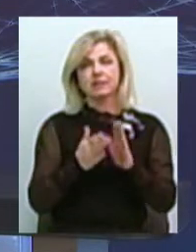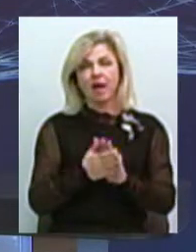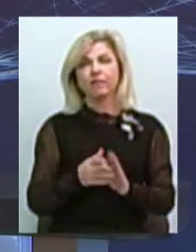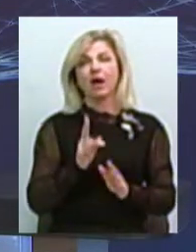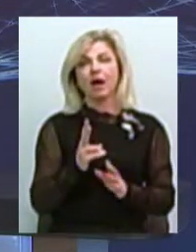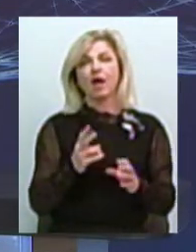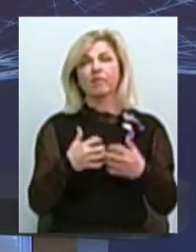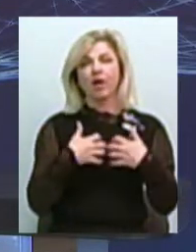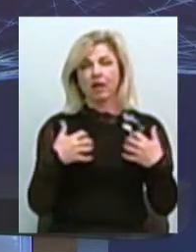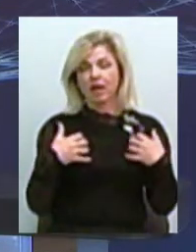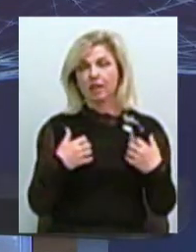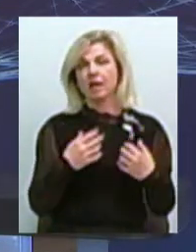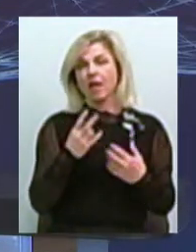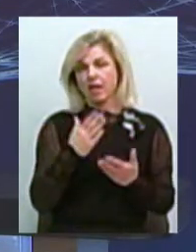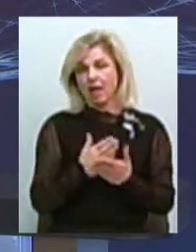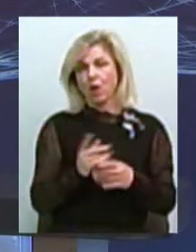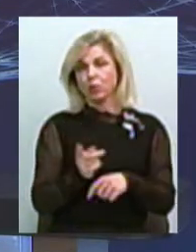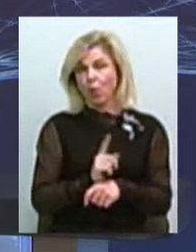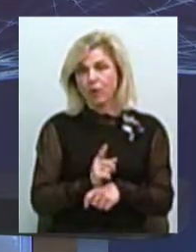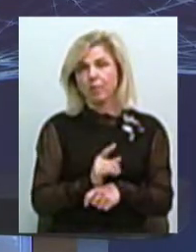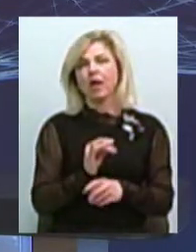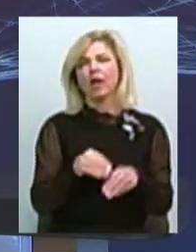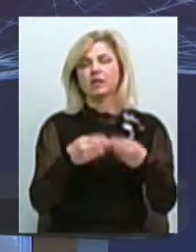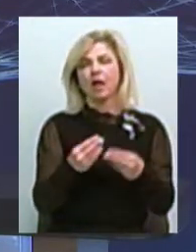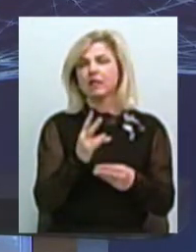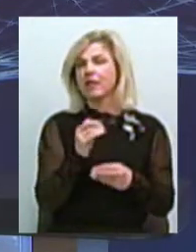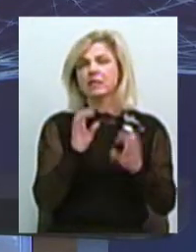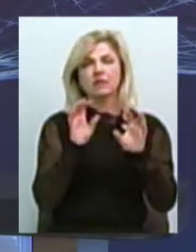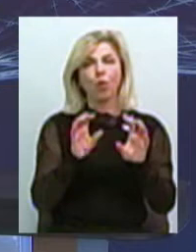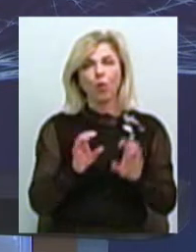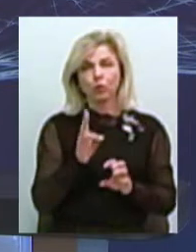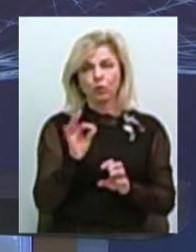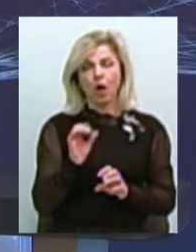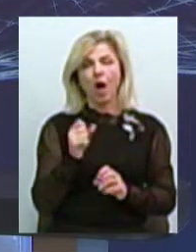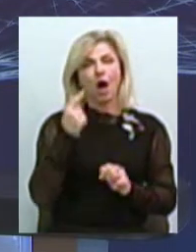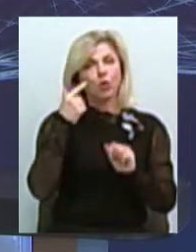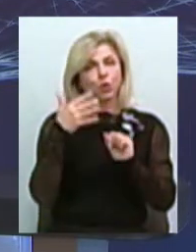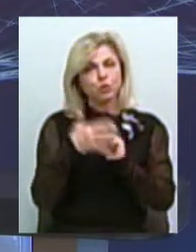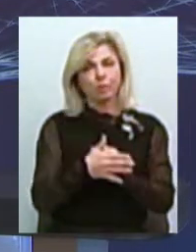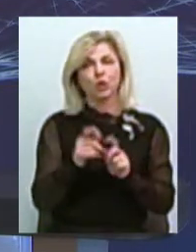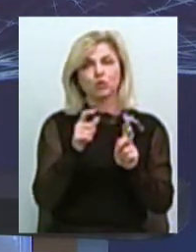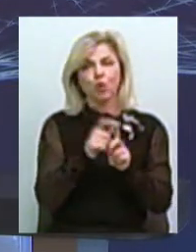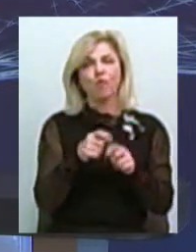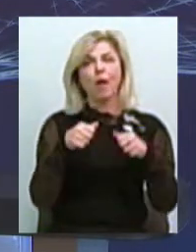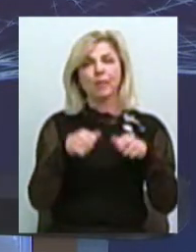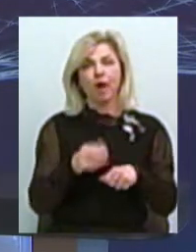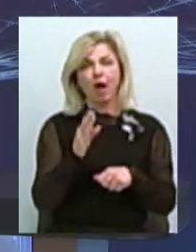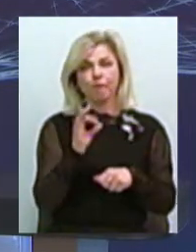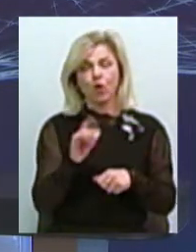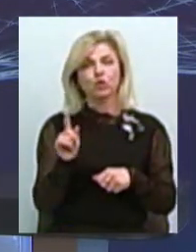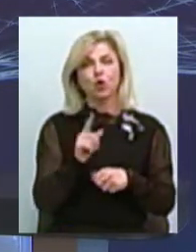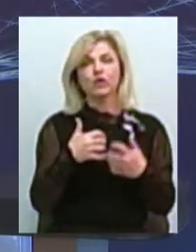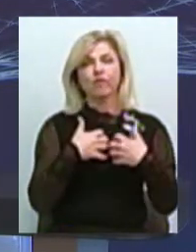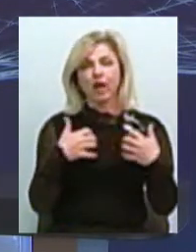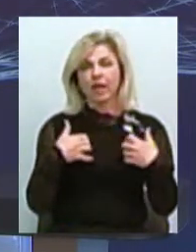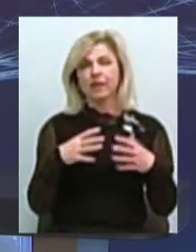є нормою, і надати фактично незаконно, а просто розуміння слова «право», щоб тварина просто не була іграшкою, щоб